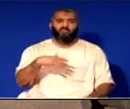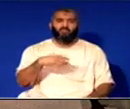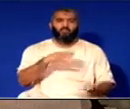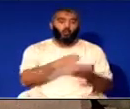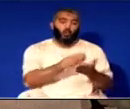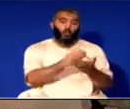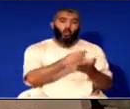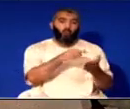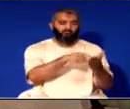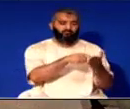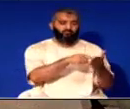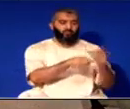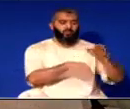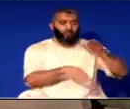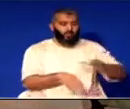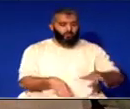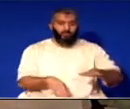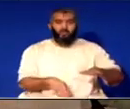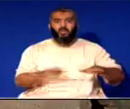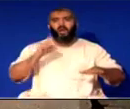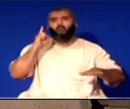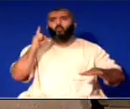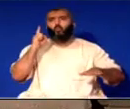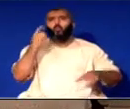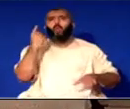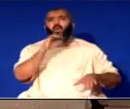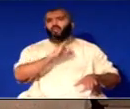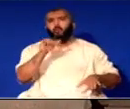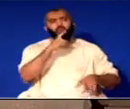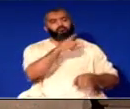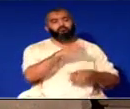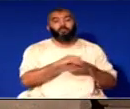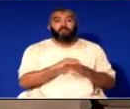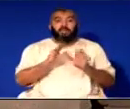الشريف نعم بانها لن تقوم بفعل ذلك الامر،